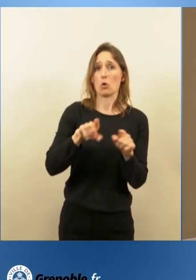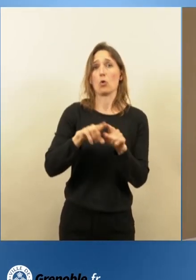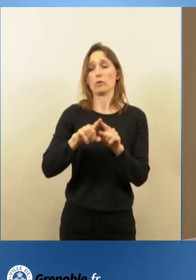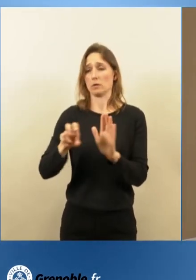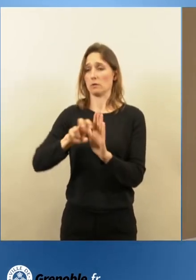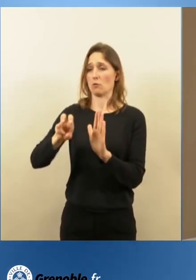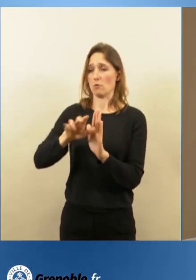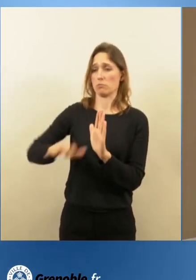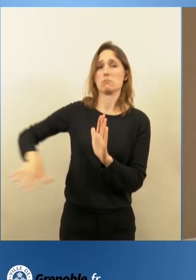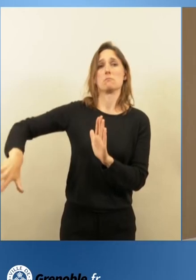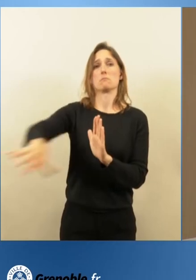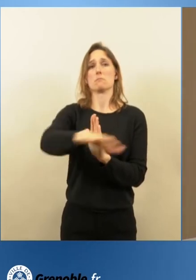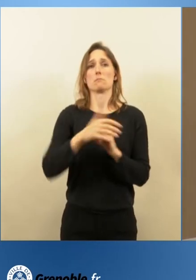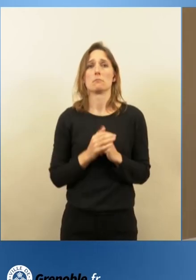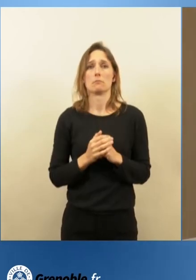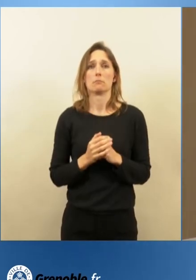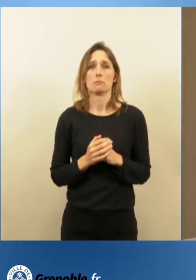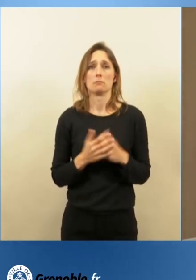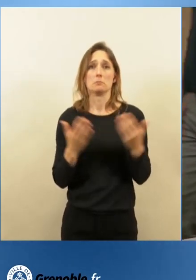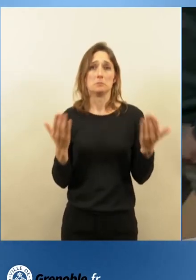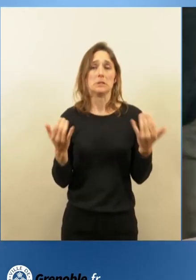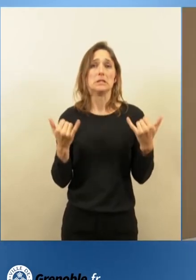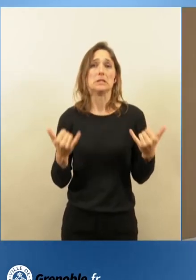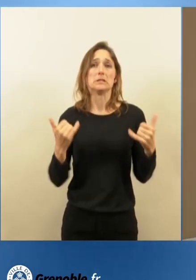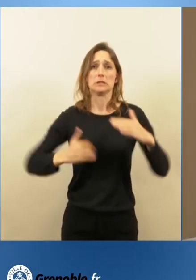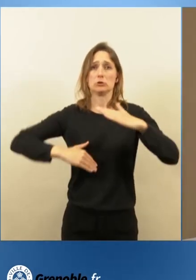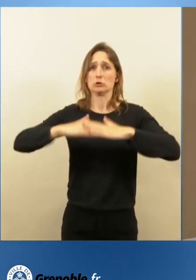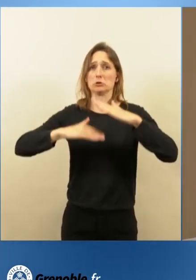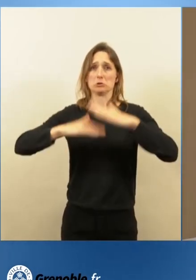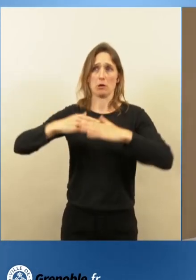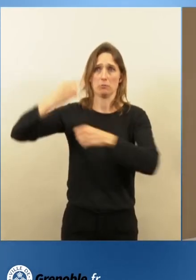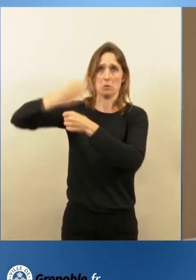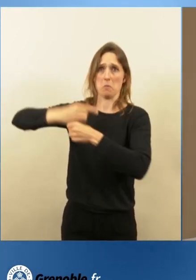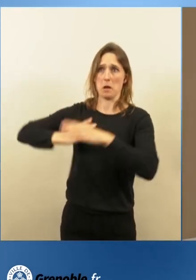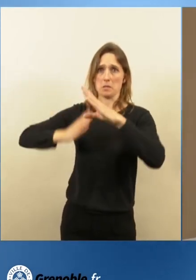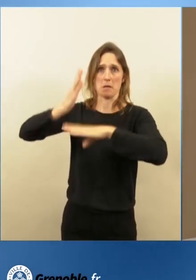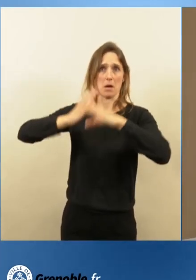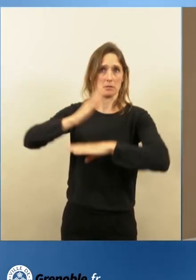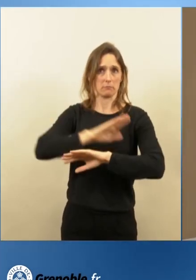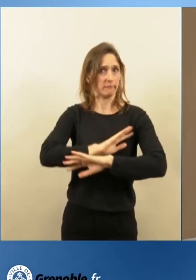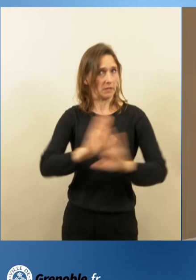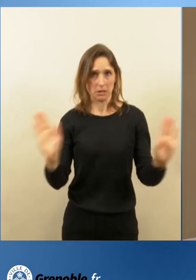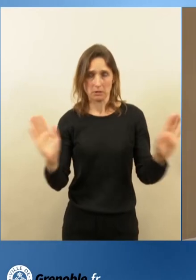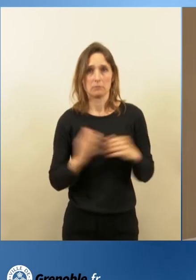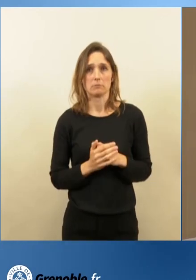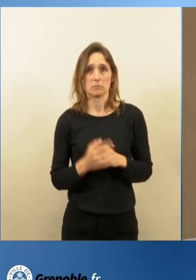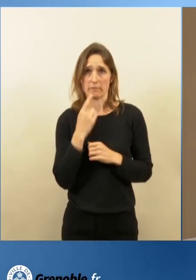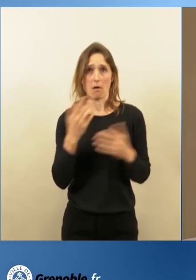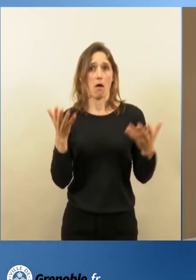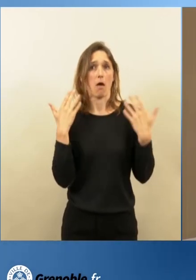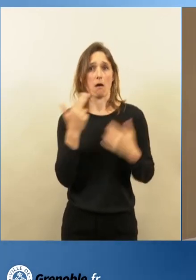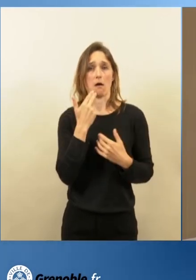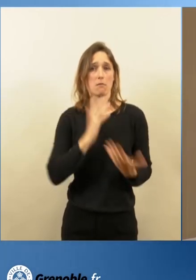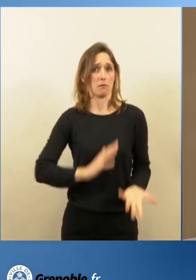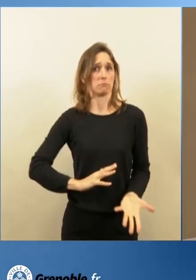de vie il n'y a plus aucun dépassement de seuil réglementaire cette amélioration donc de la qualité de l'air